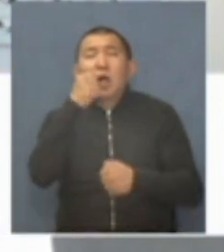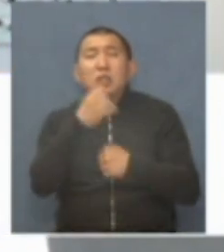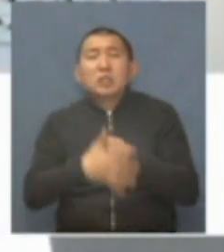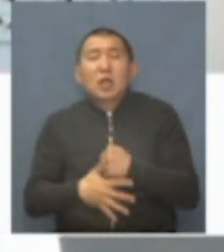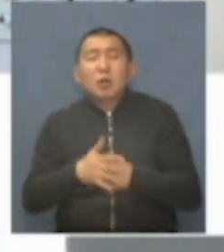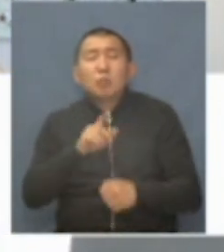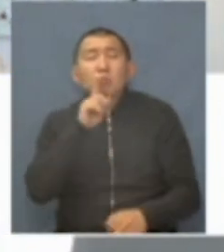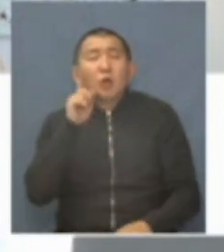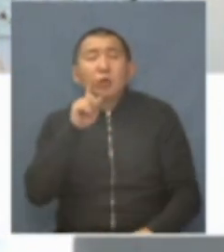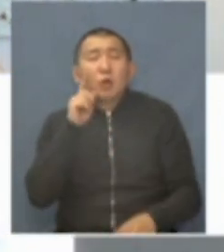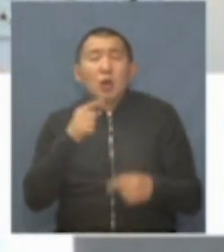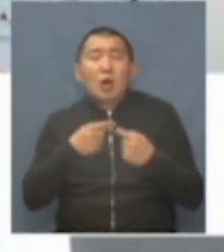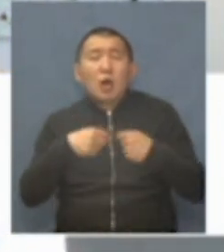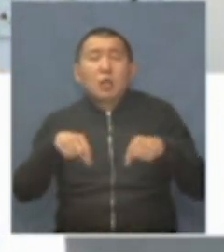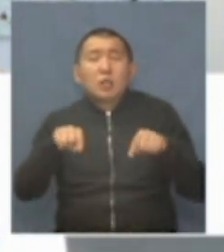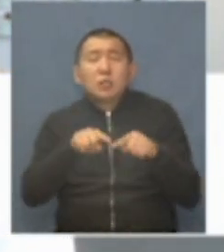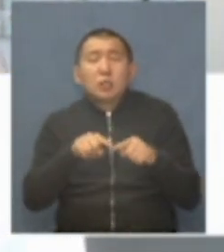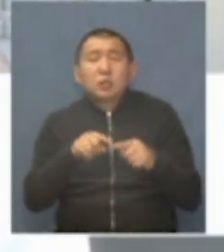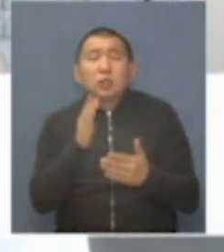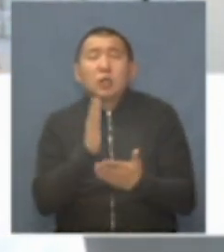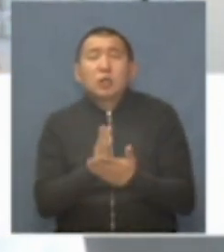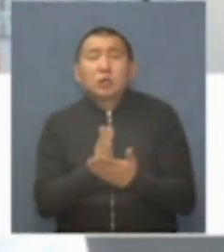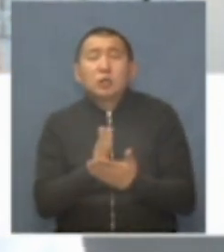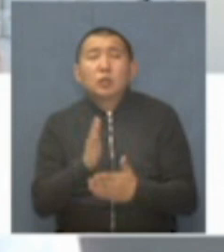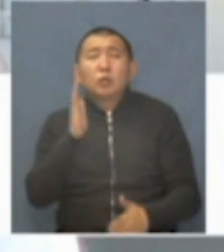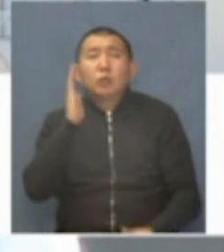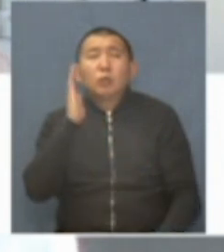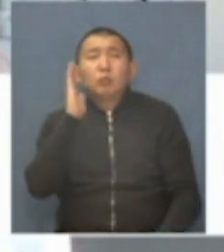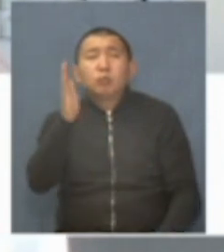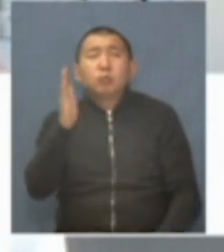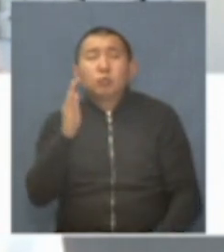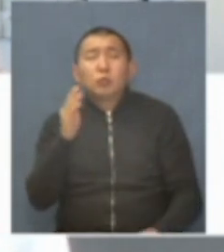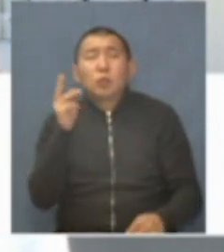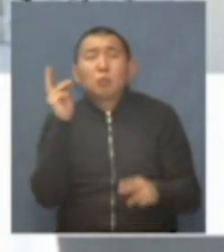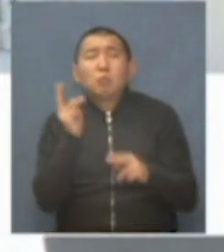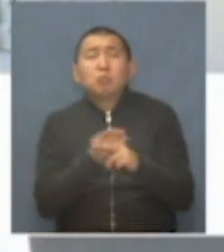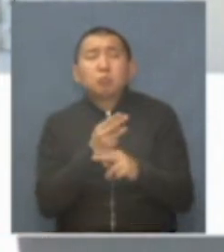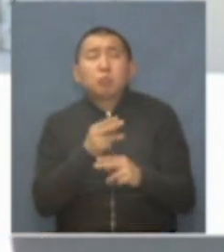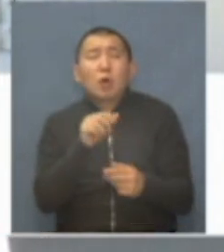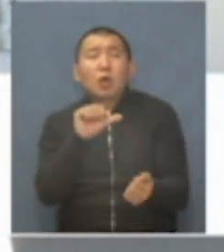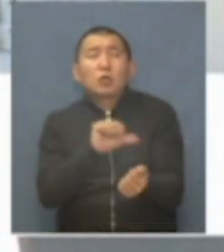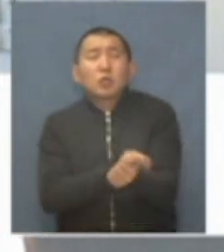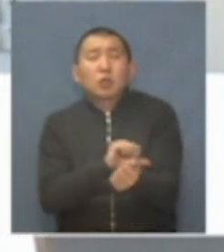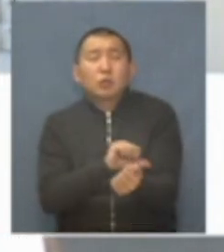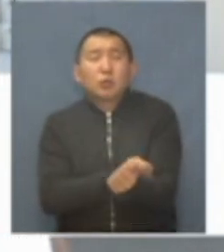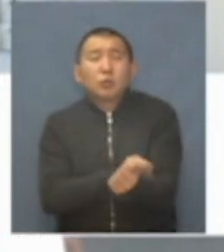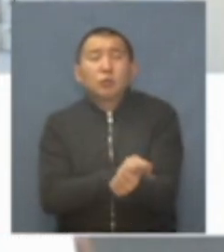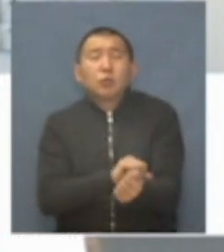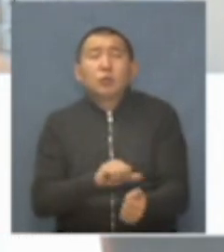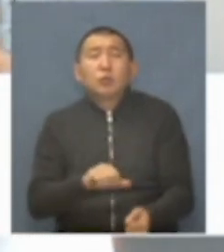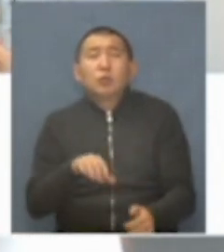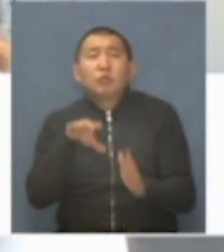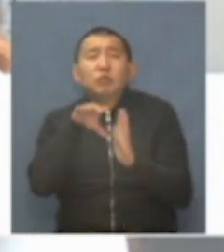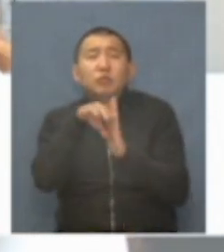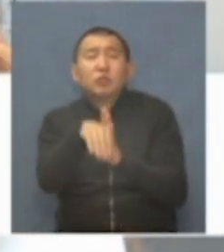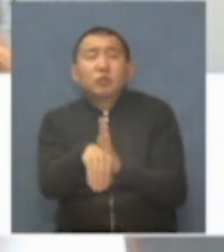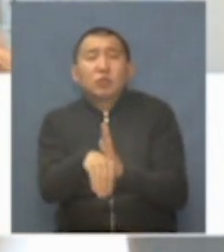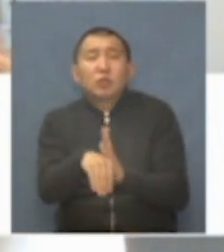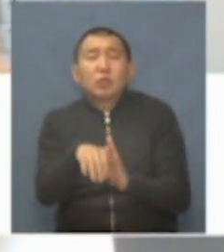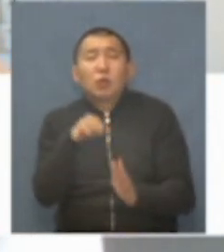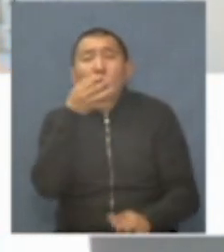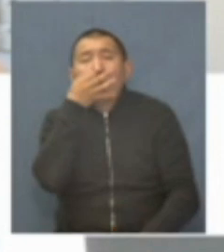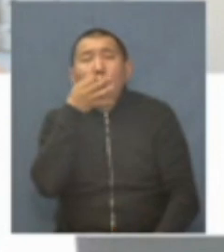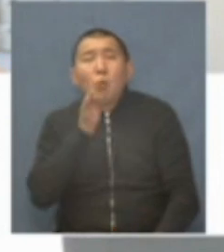молодежными организациями. Есть, например, организация «Будущее без наркотиков». Они тесно сотрудничают с ООН и внедряют даже